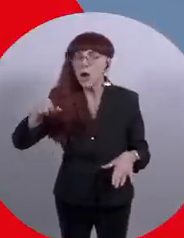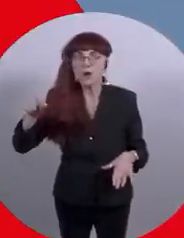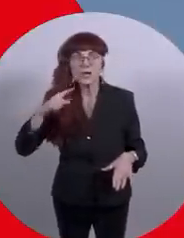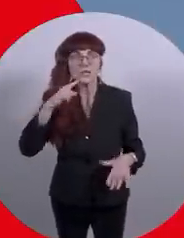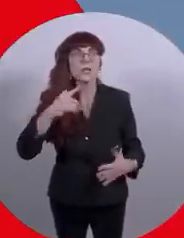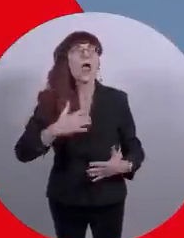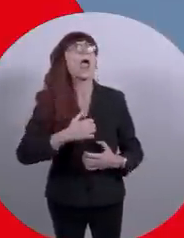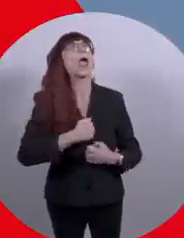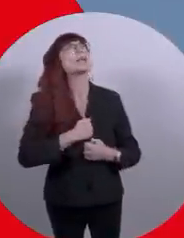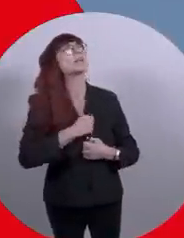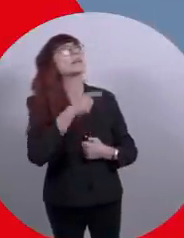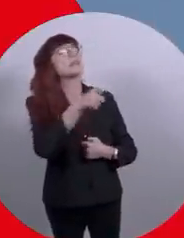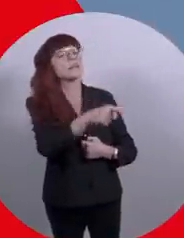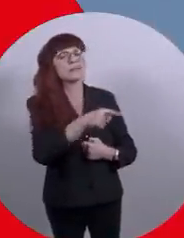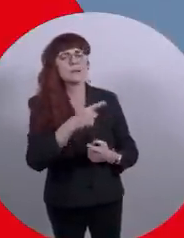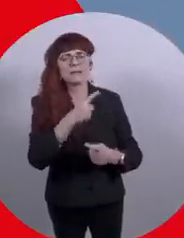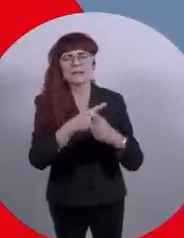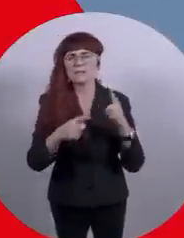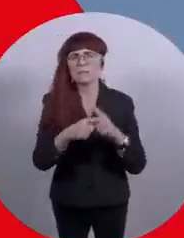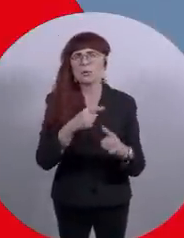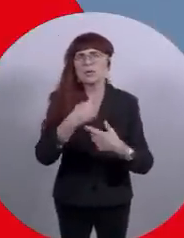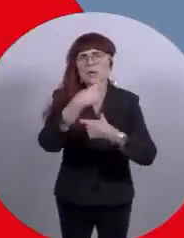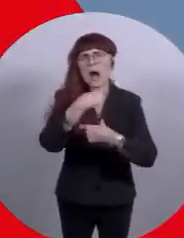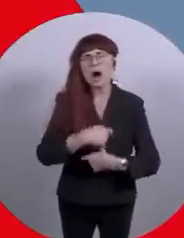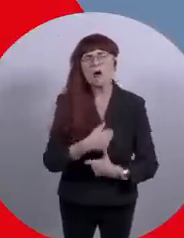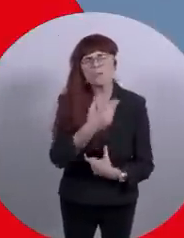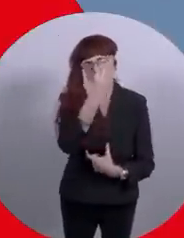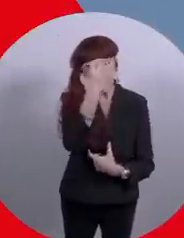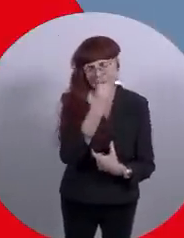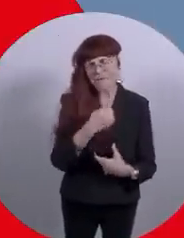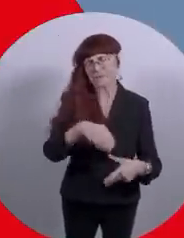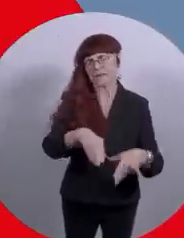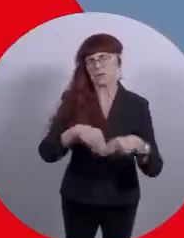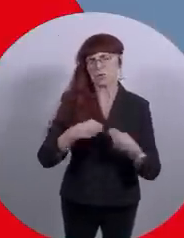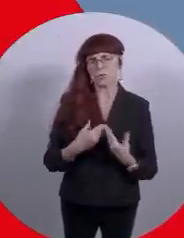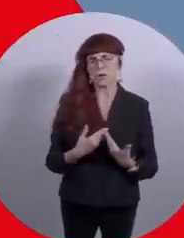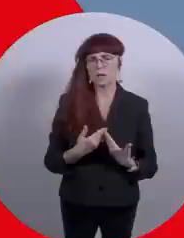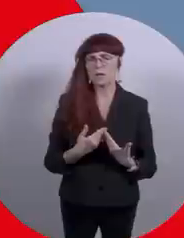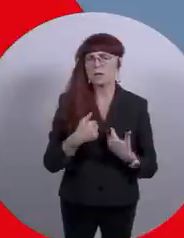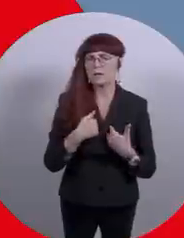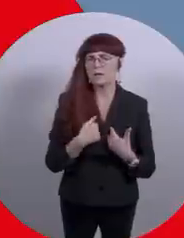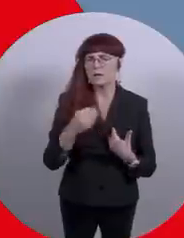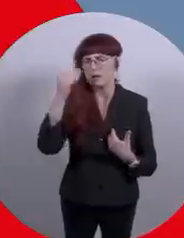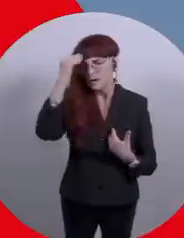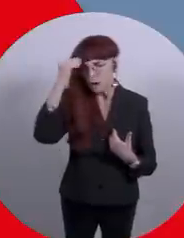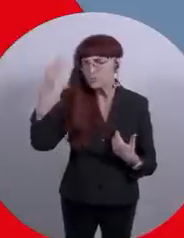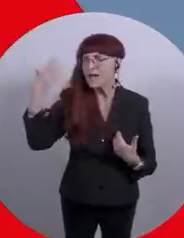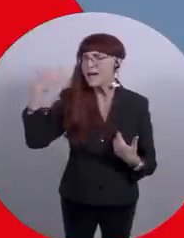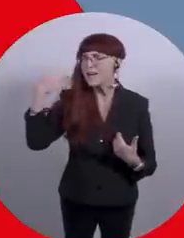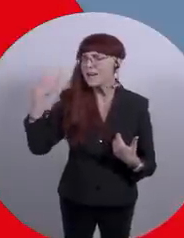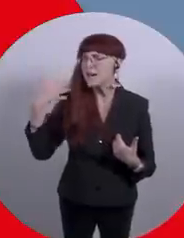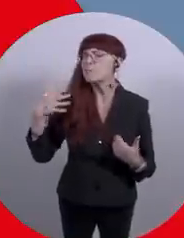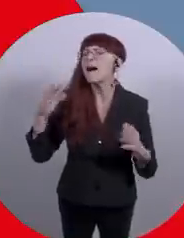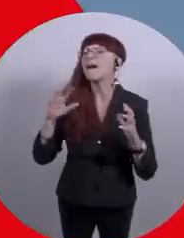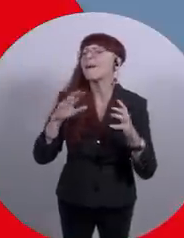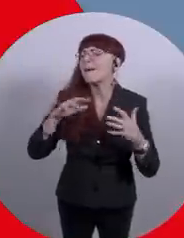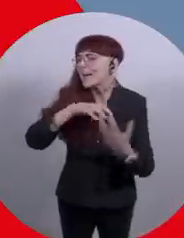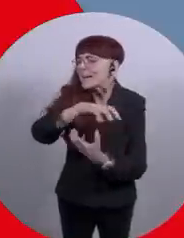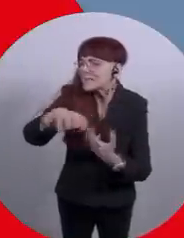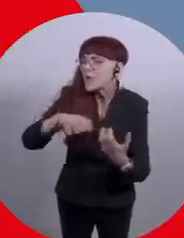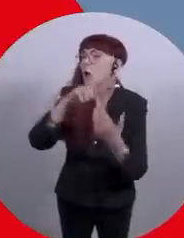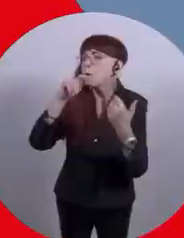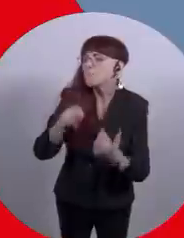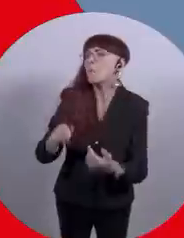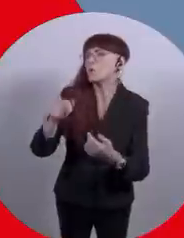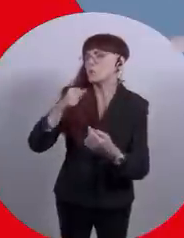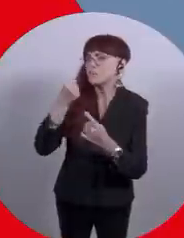mich endlich von dieser Politik wieder ernst genommen und ich fühle mich endlich ernst genommen dass die Klima Krise ernsthaft notwendig bekämpft wird